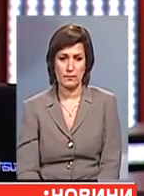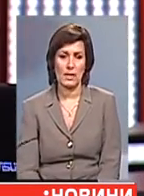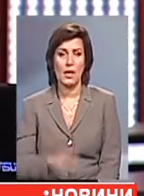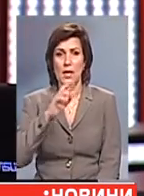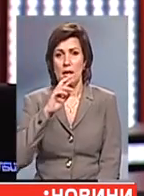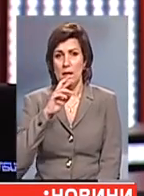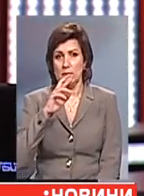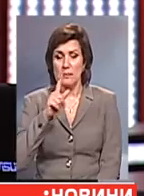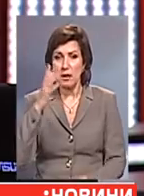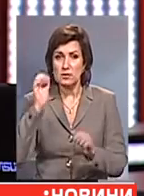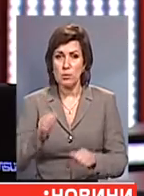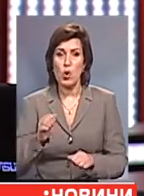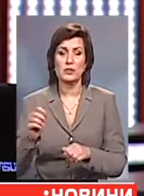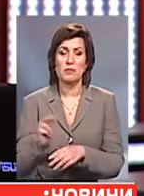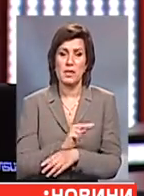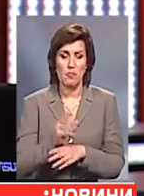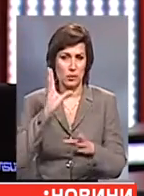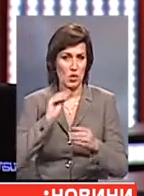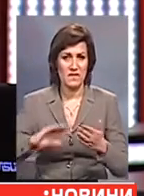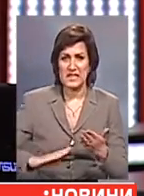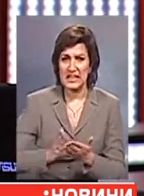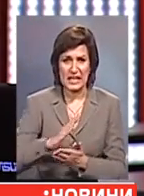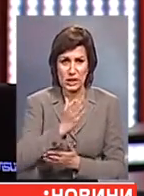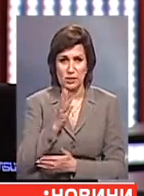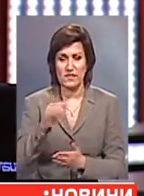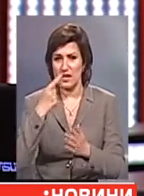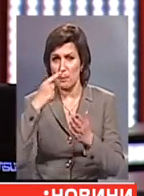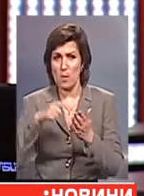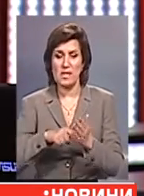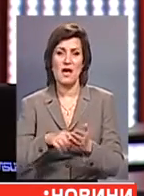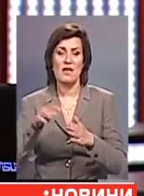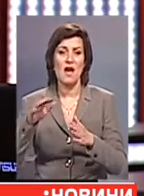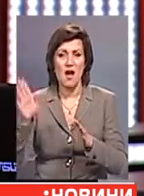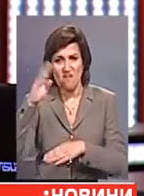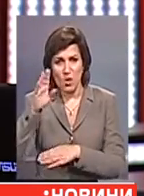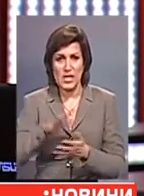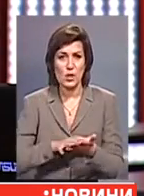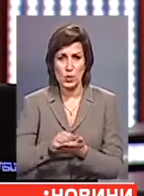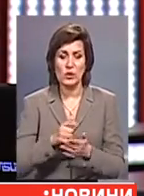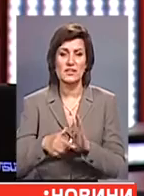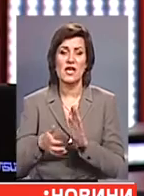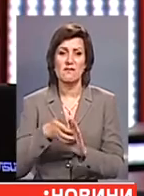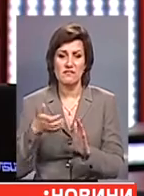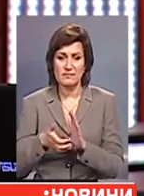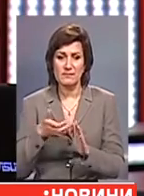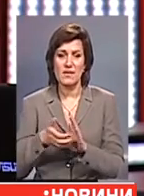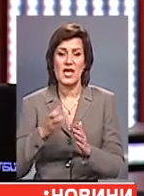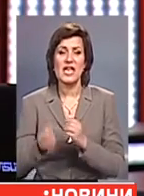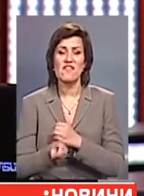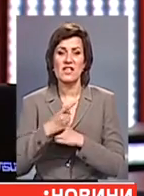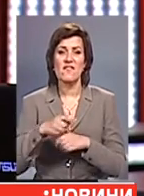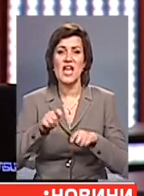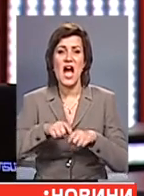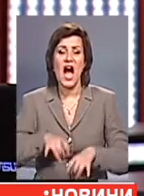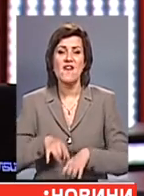Неправильний спосіб ремонту, ігнорування тріщин, в які потім потрапляє вода і руйнує дорожнє полотно. Це вади, які виявили австрійські інспектори